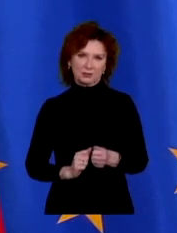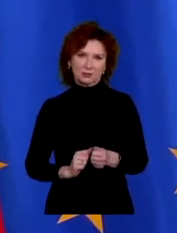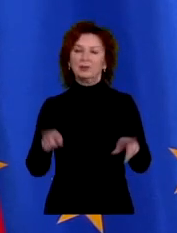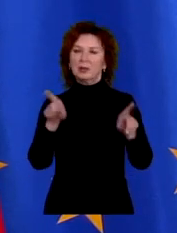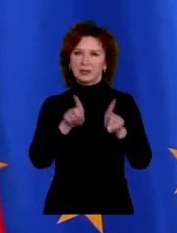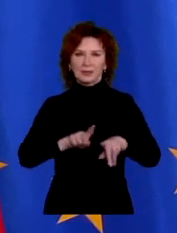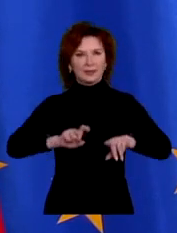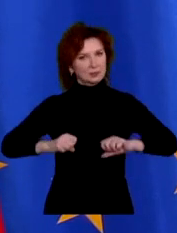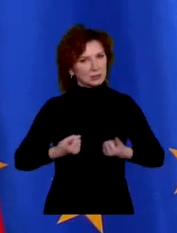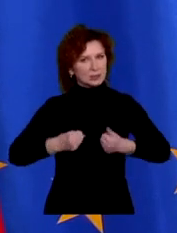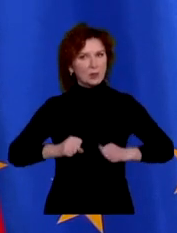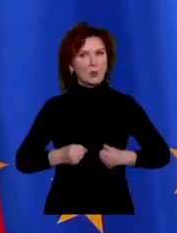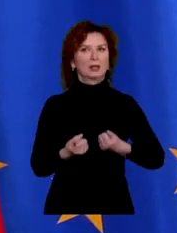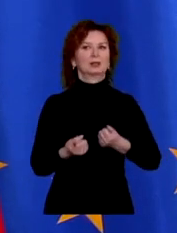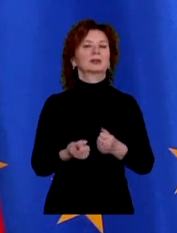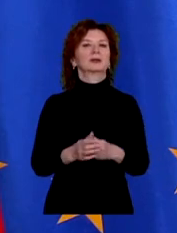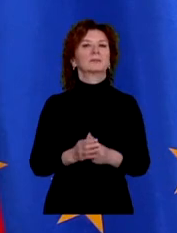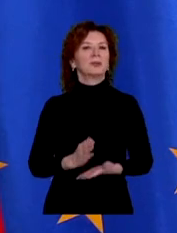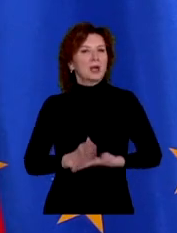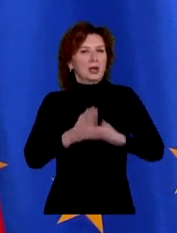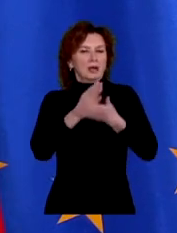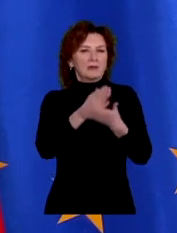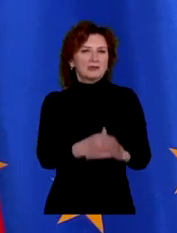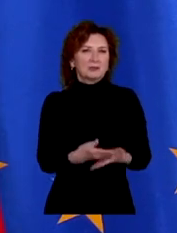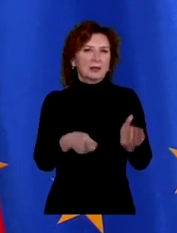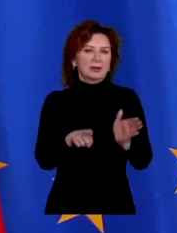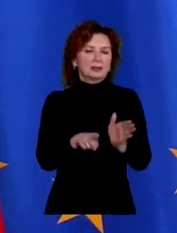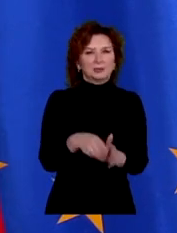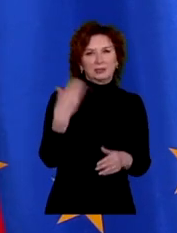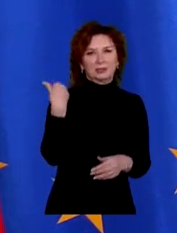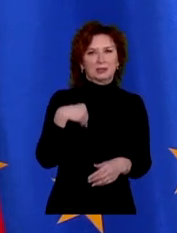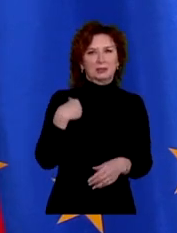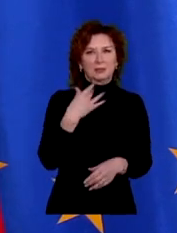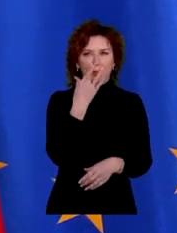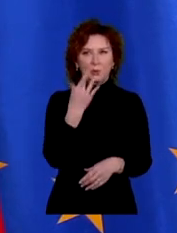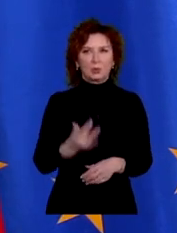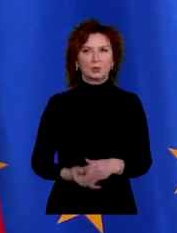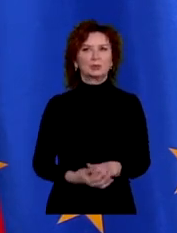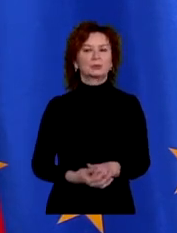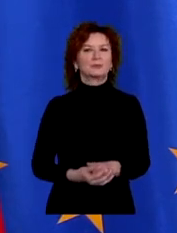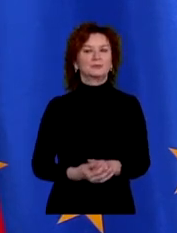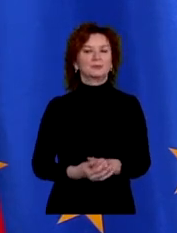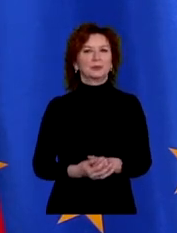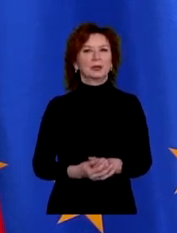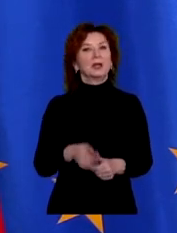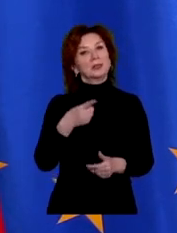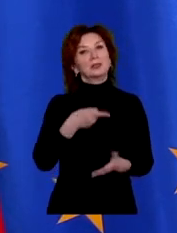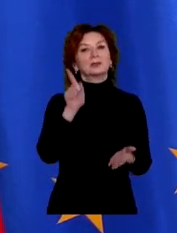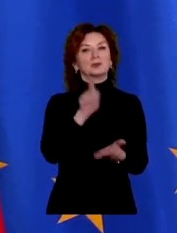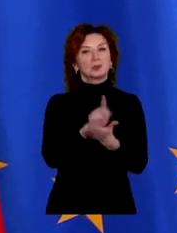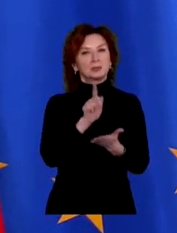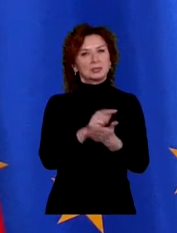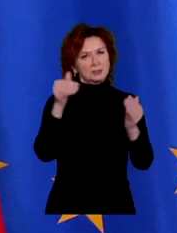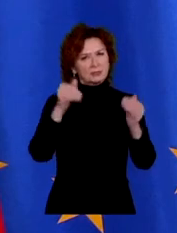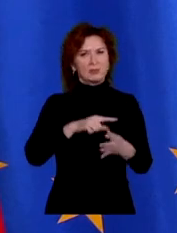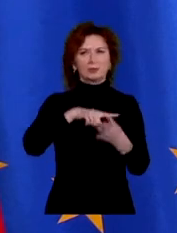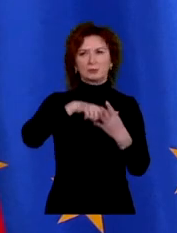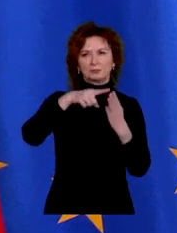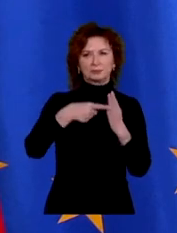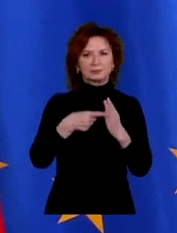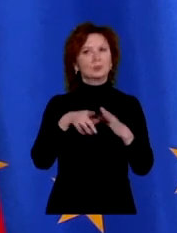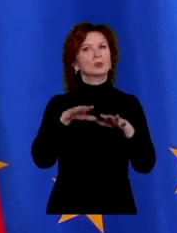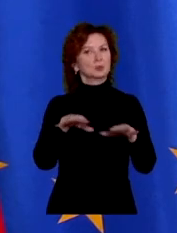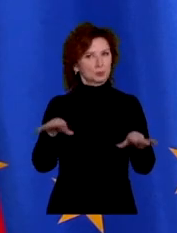działaniach wsparciem dla Białorusi. Tych oczywiście sukcesów można by wymieniać więcej. Jest